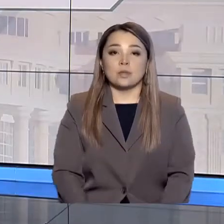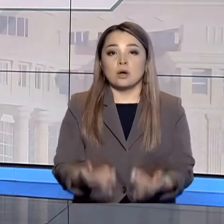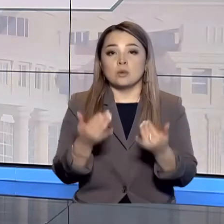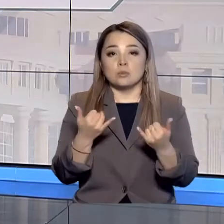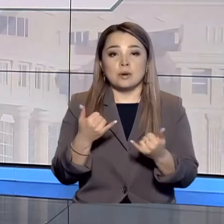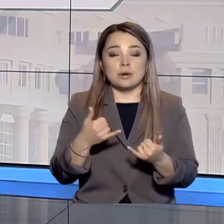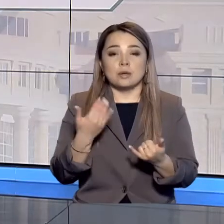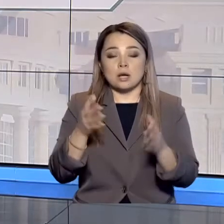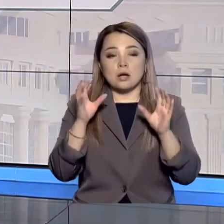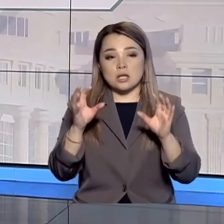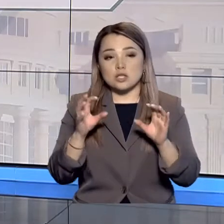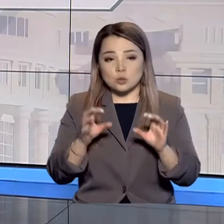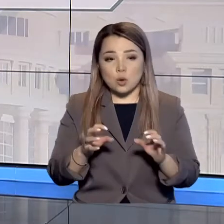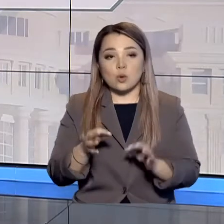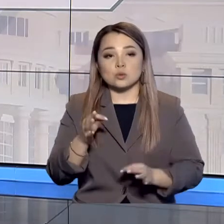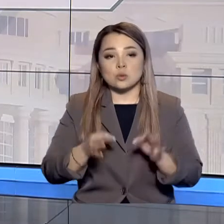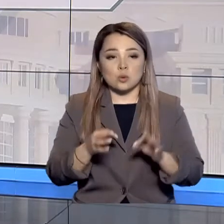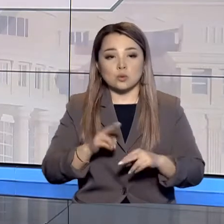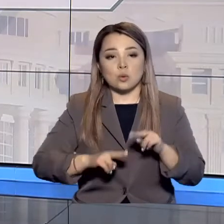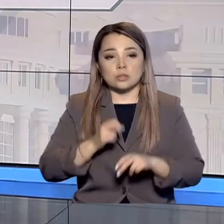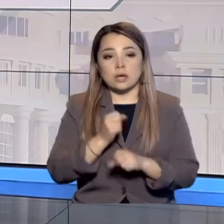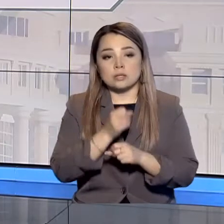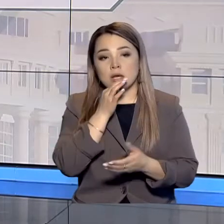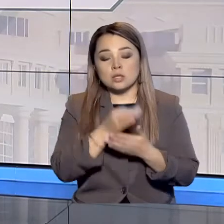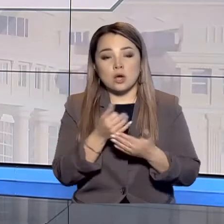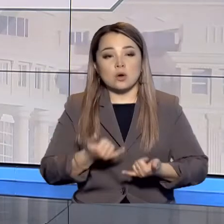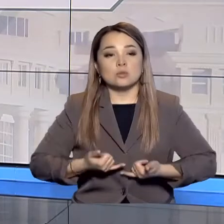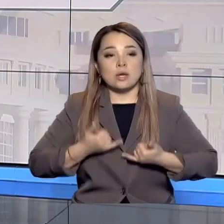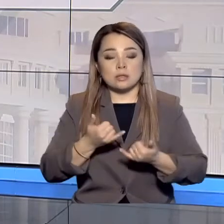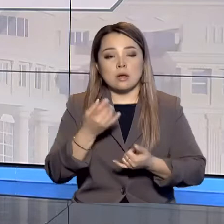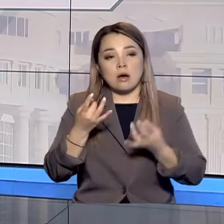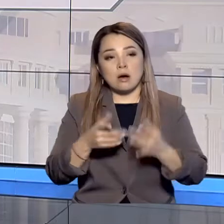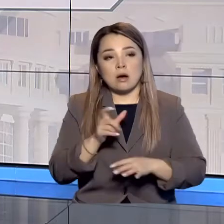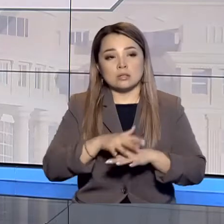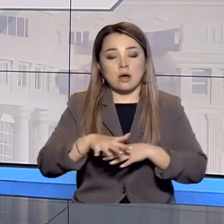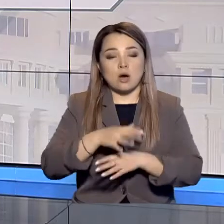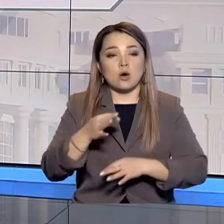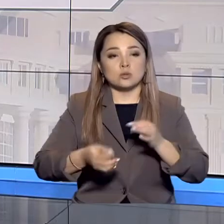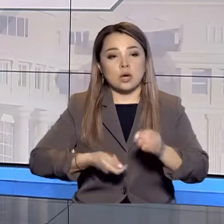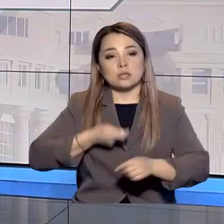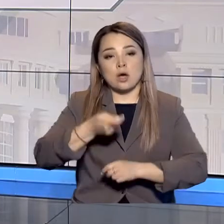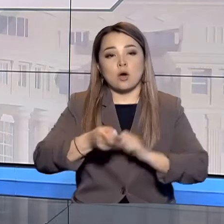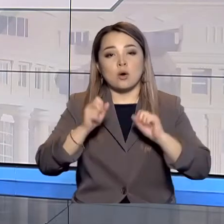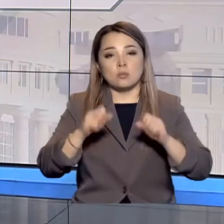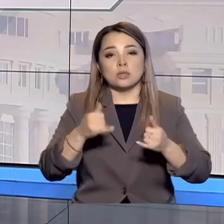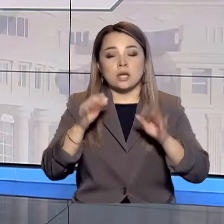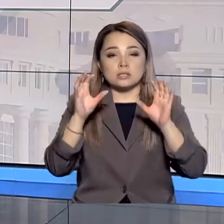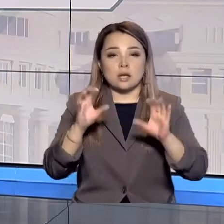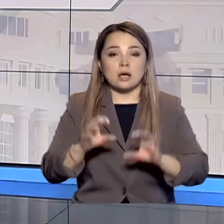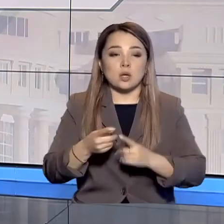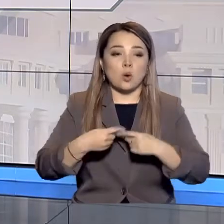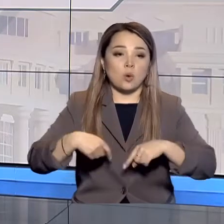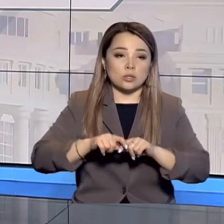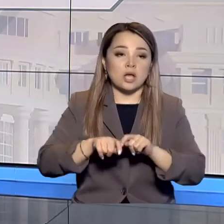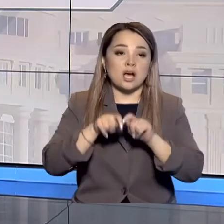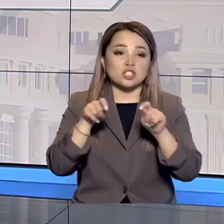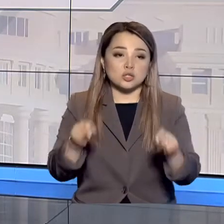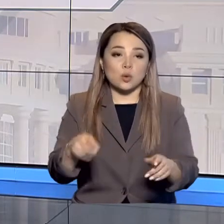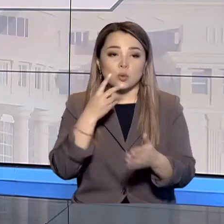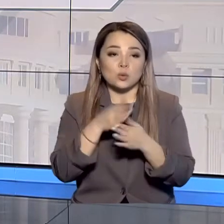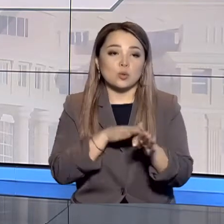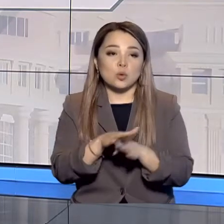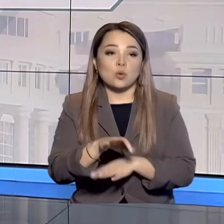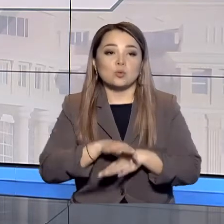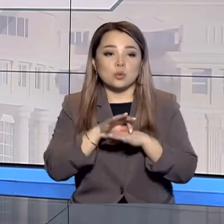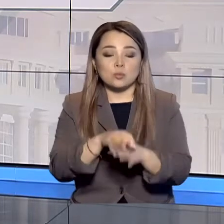Ya bugün Prezident Konstitusiyalık Sot kurudu sundı. Bu organga karapayım tırgındar arızların jolday aladı. Jalpa zan organlarının aşıktağın jetildiru